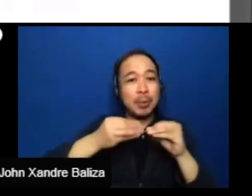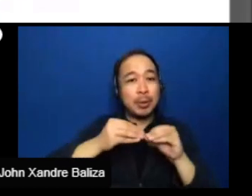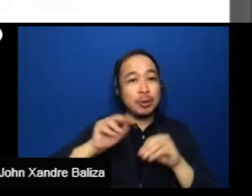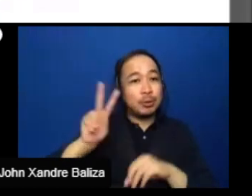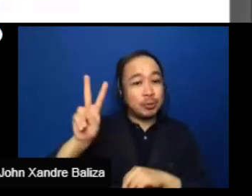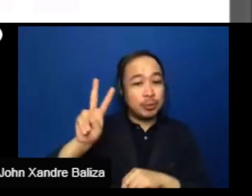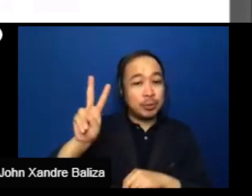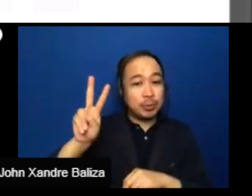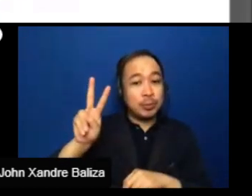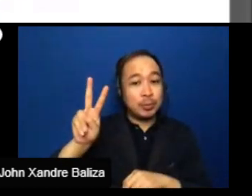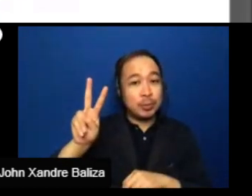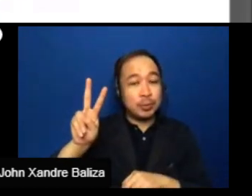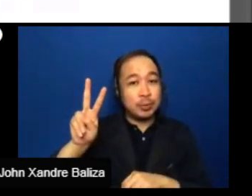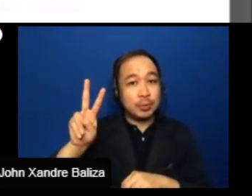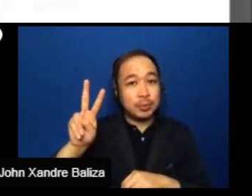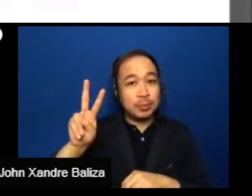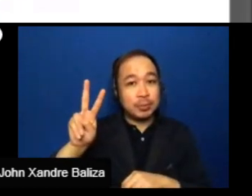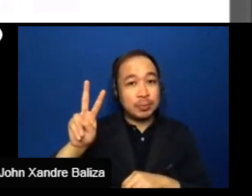Спасибо.